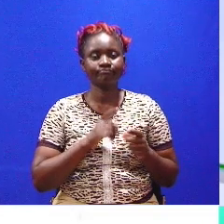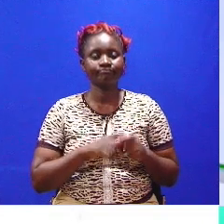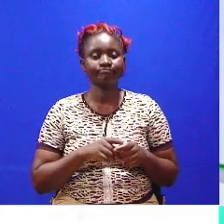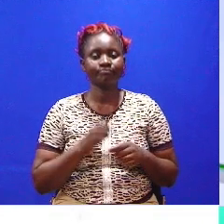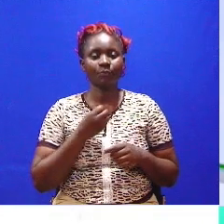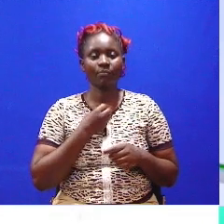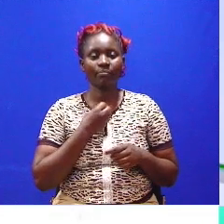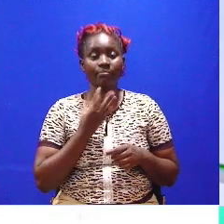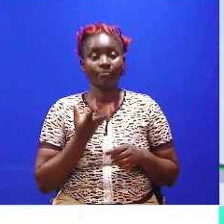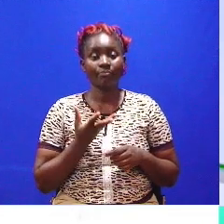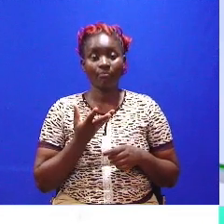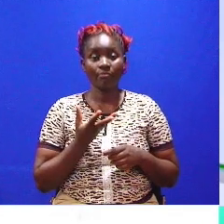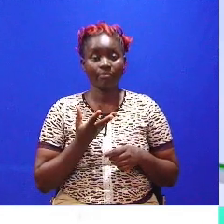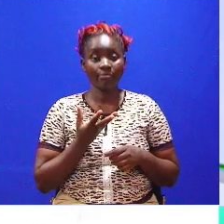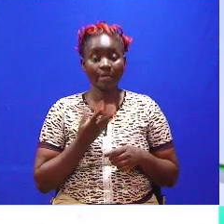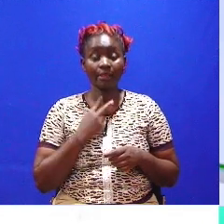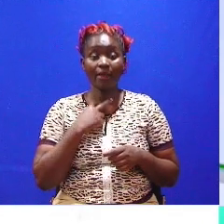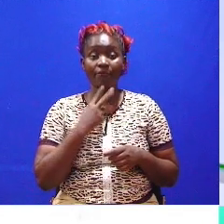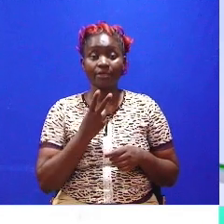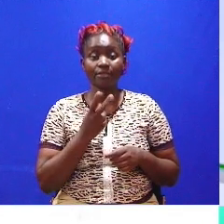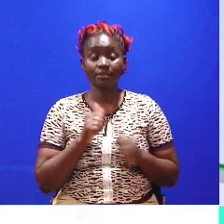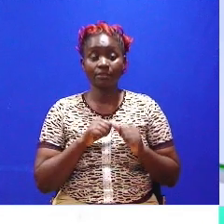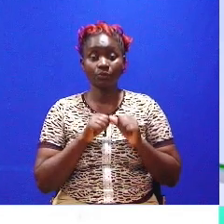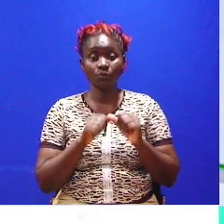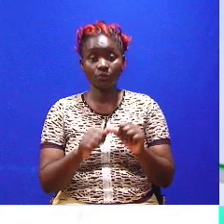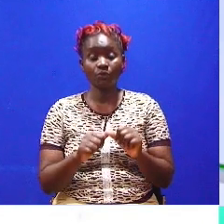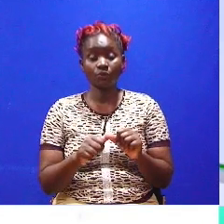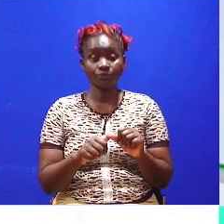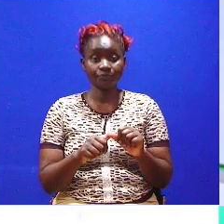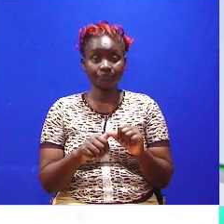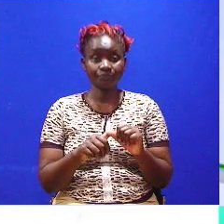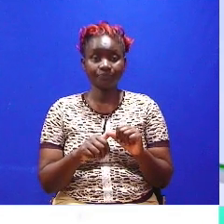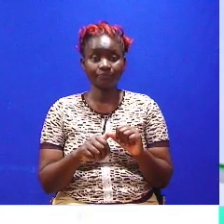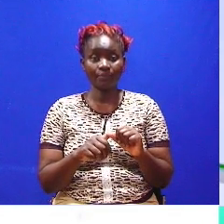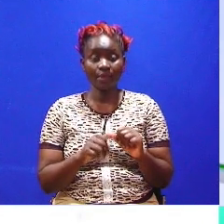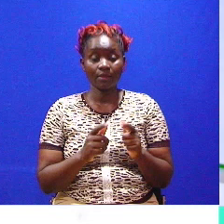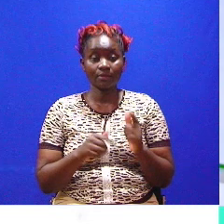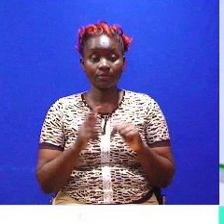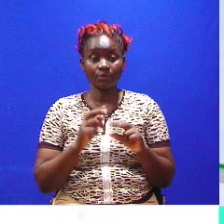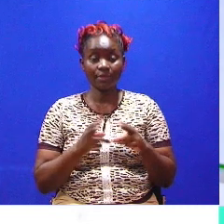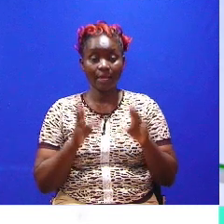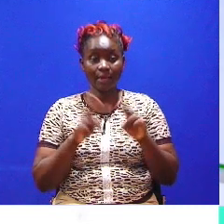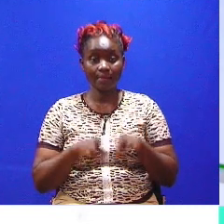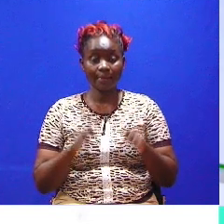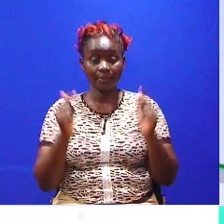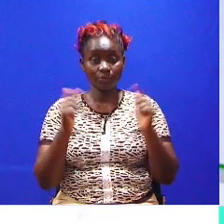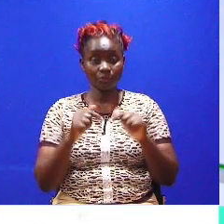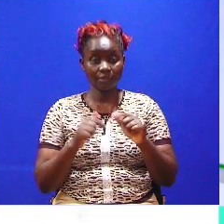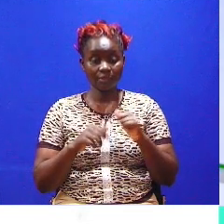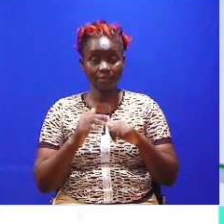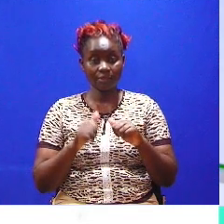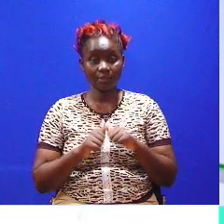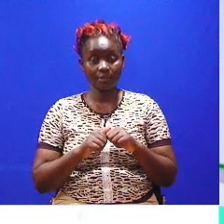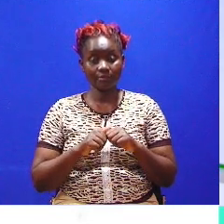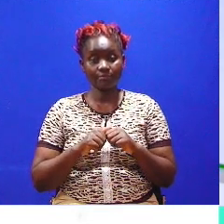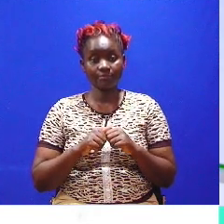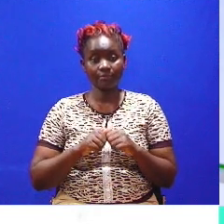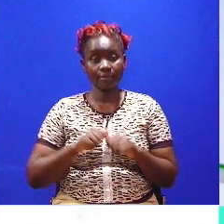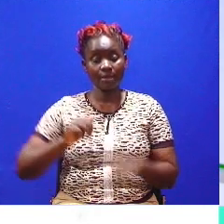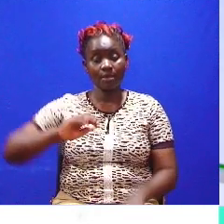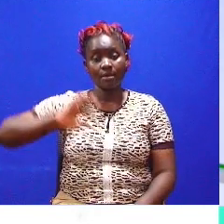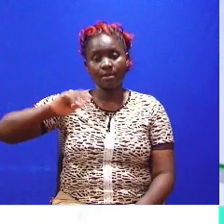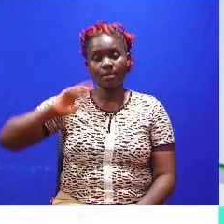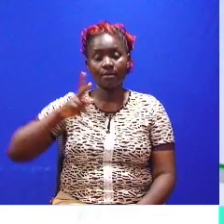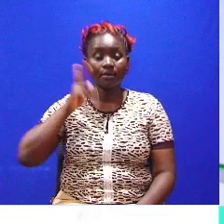chiwe kwa marioge na toko gendra ase aya koreka nyasi tukoria rero se bono ebunge gose county ya